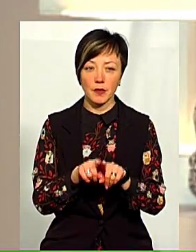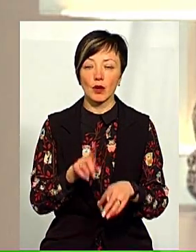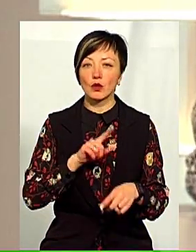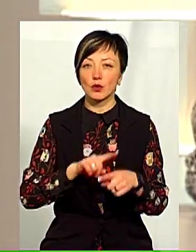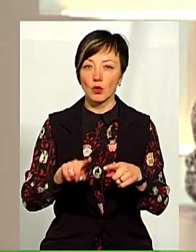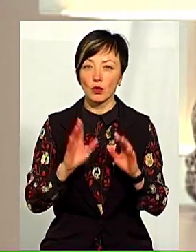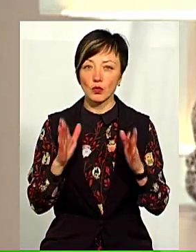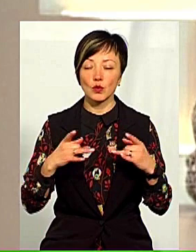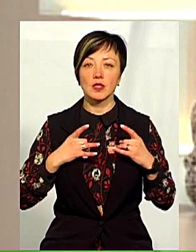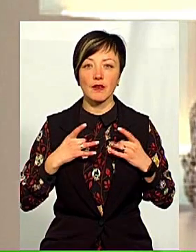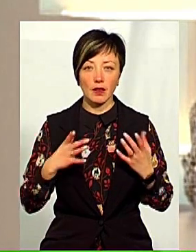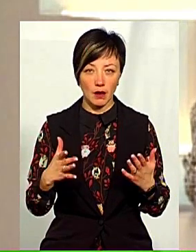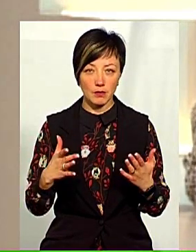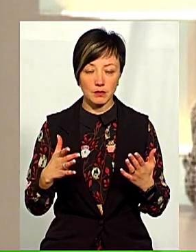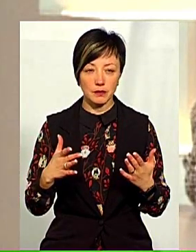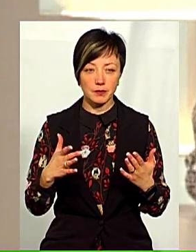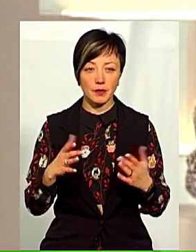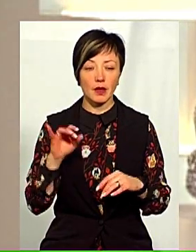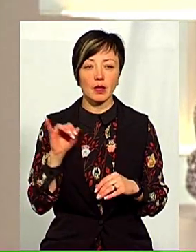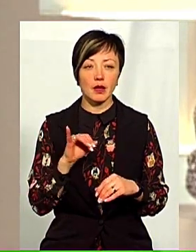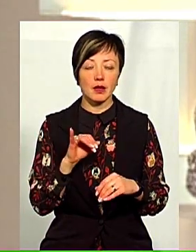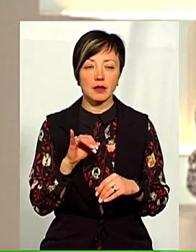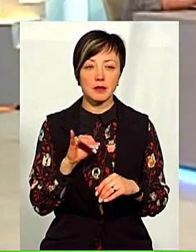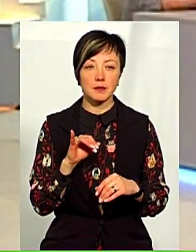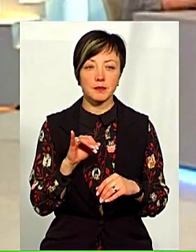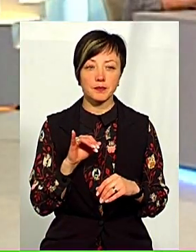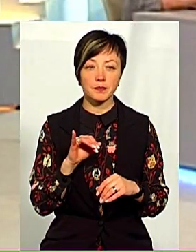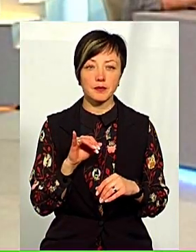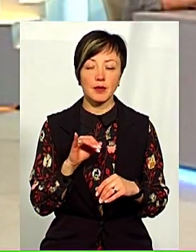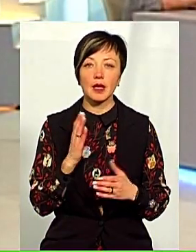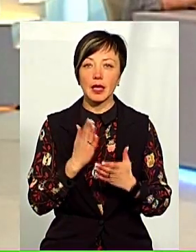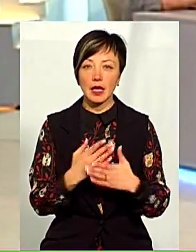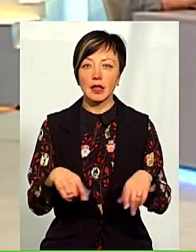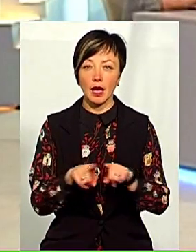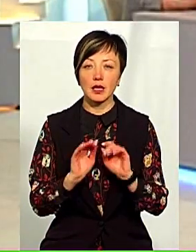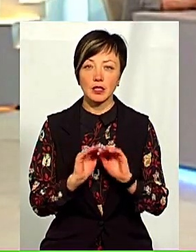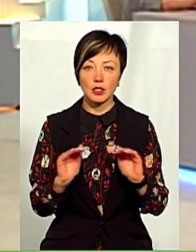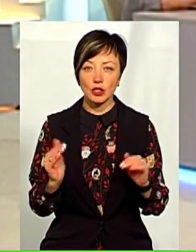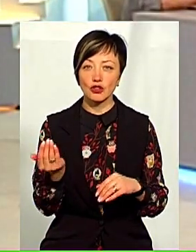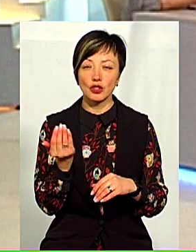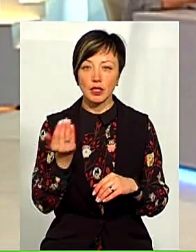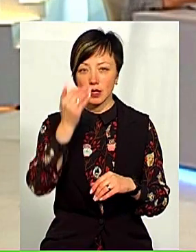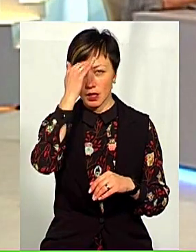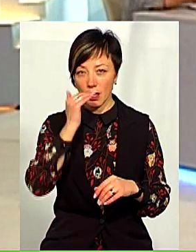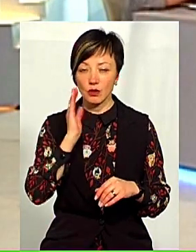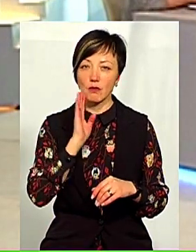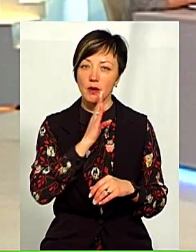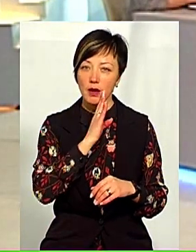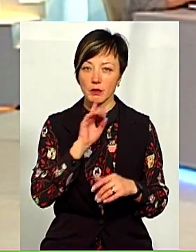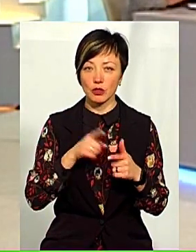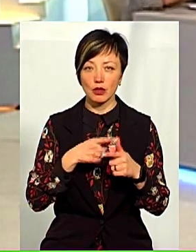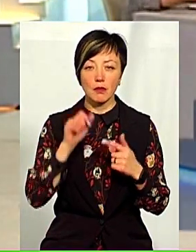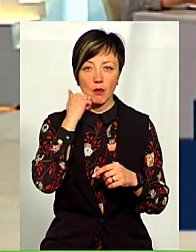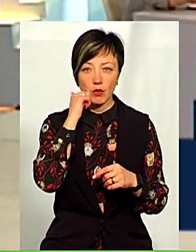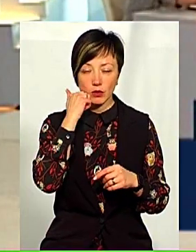Скоро будуть свята, і є ж такі діти, чиї тато, мама чи